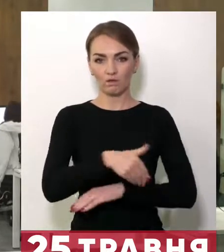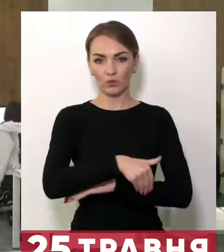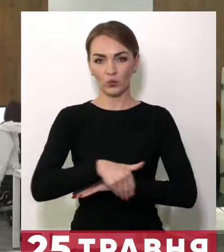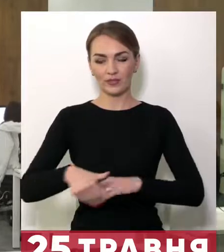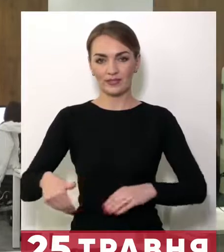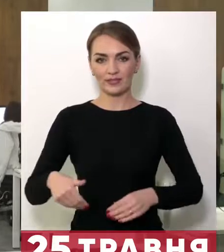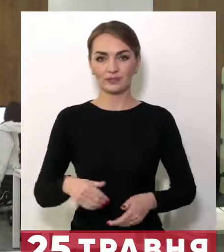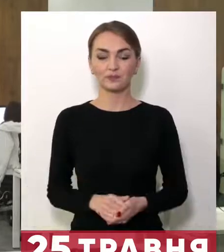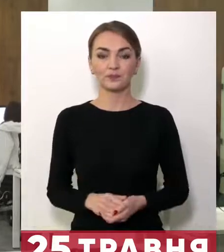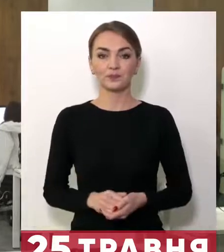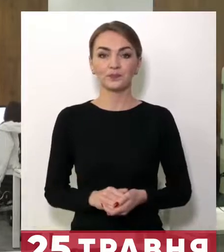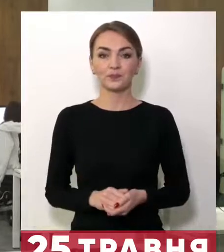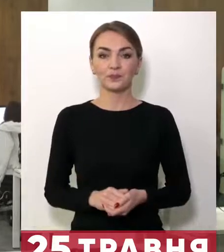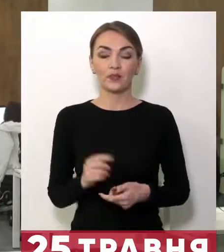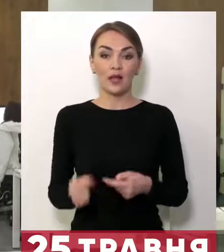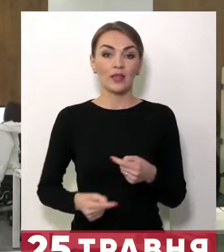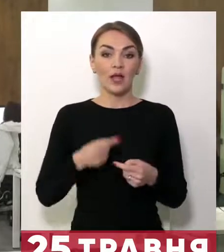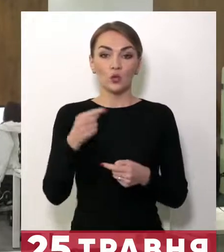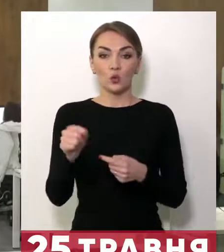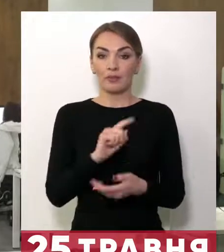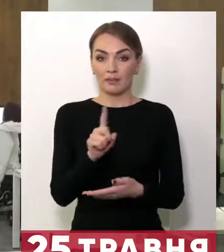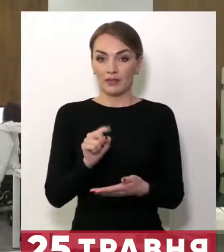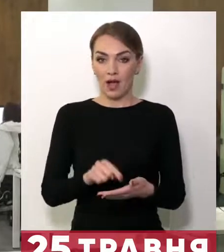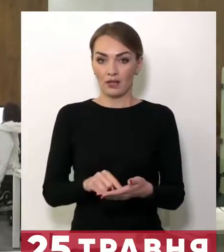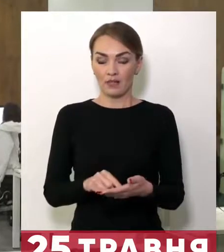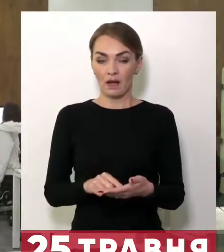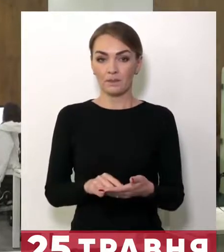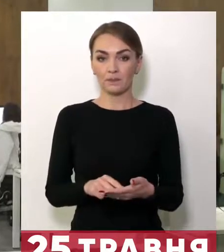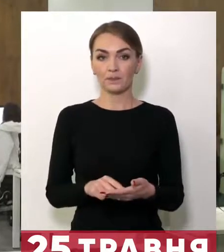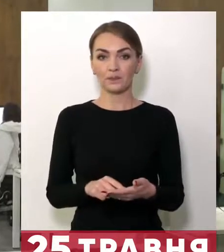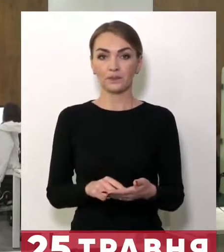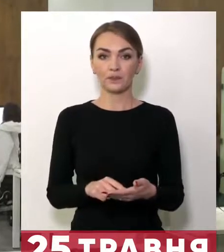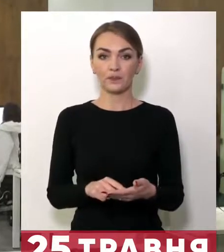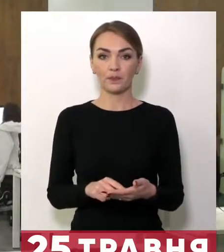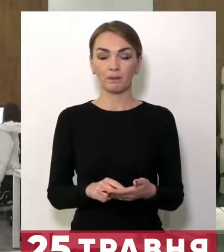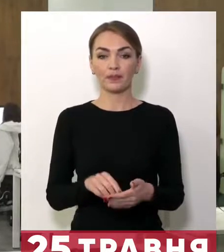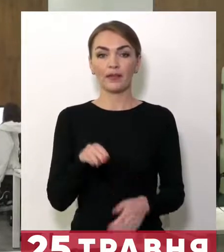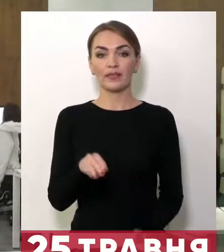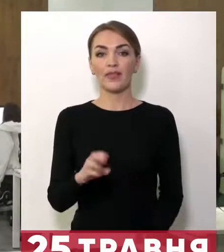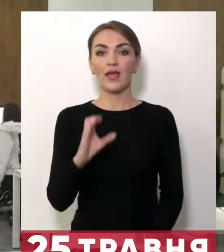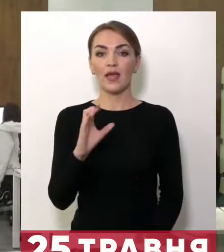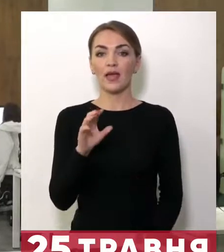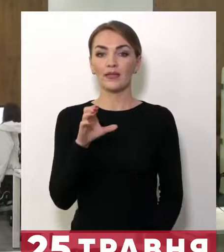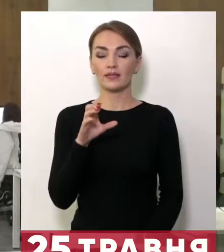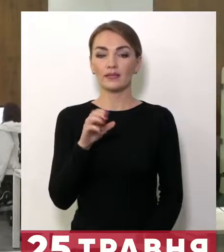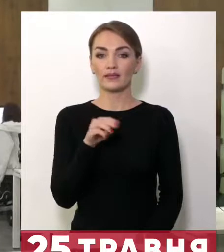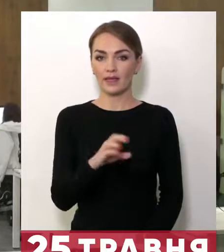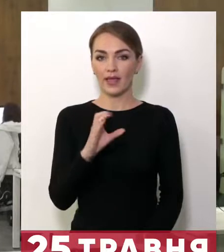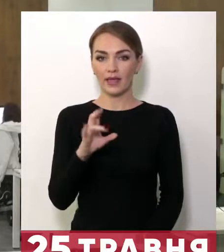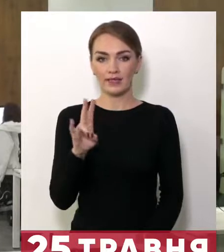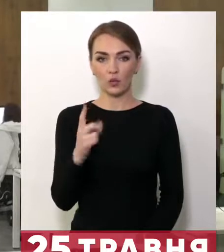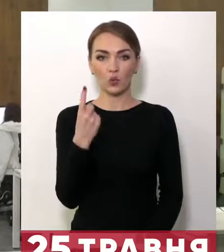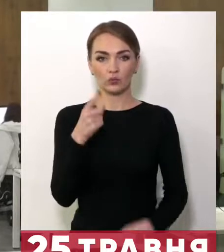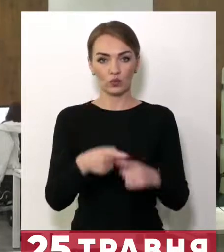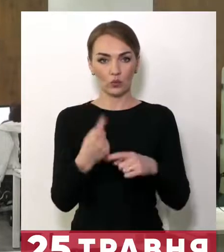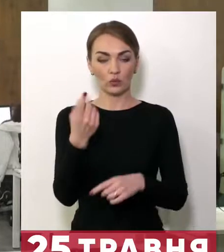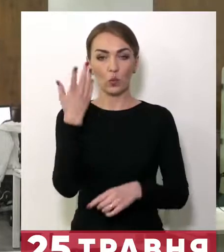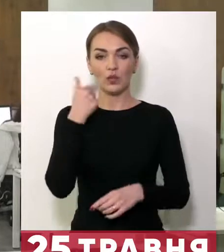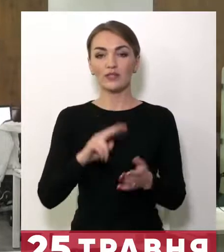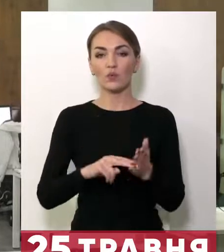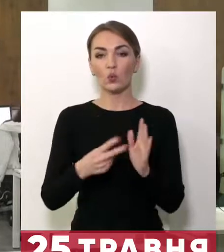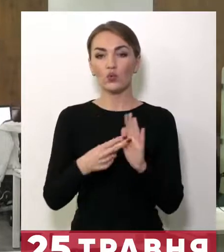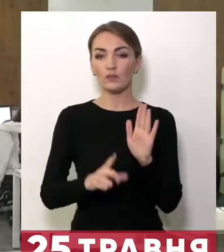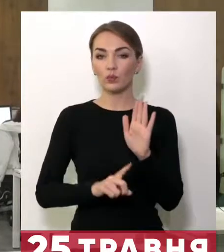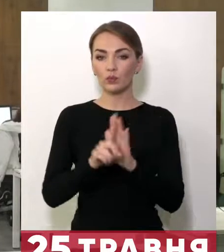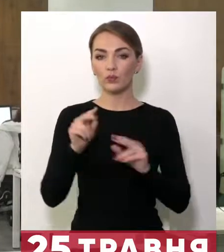вулиці. Наступне питання від ТСН 1+1. Коли за